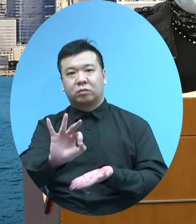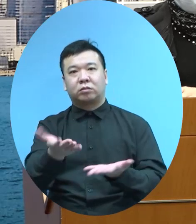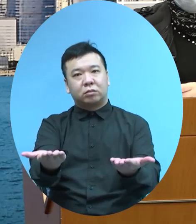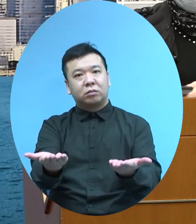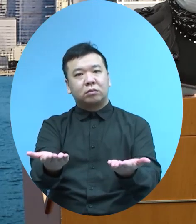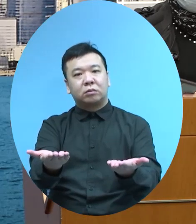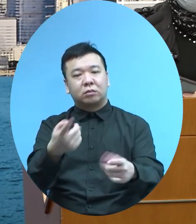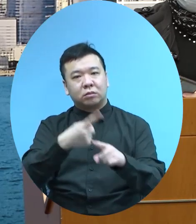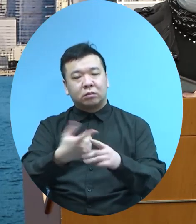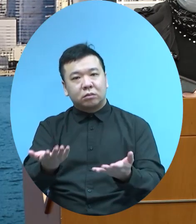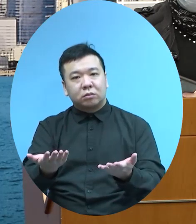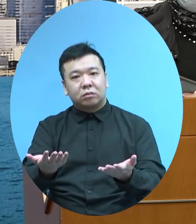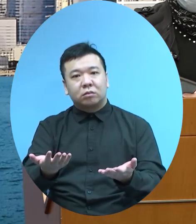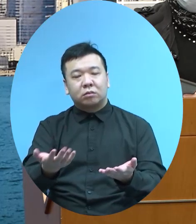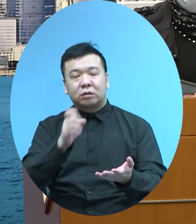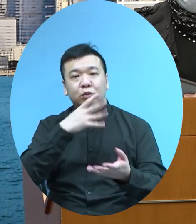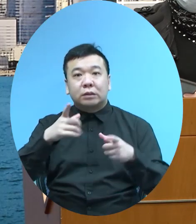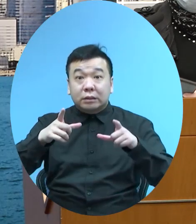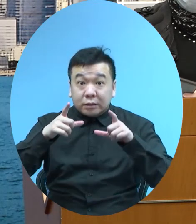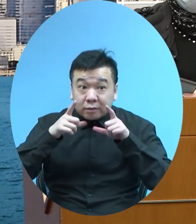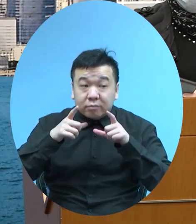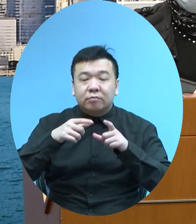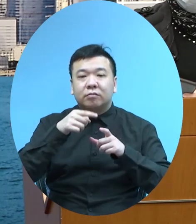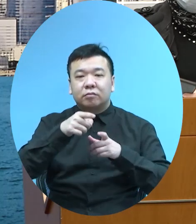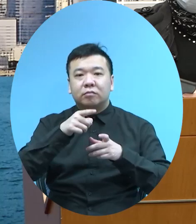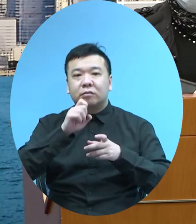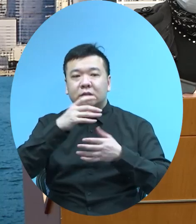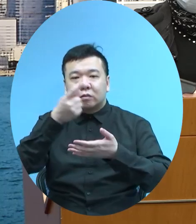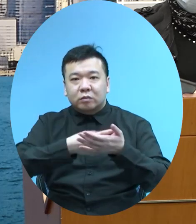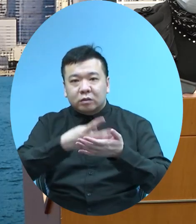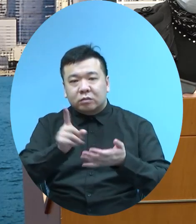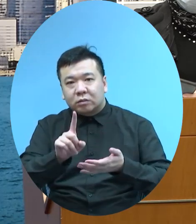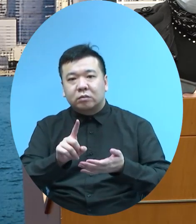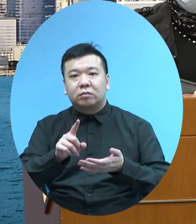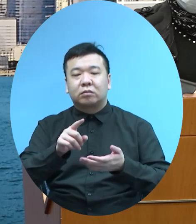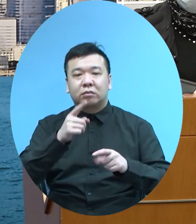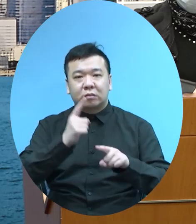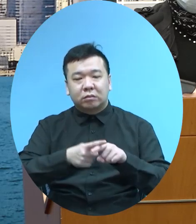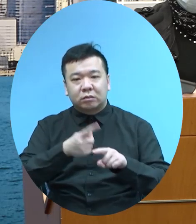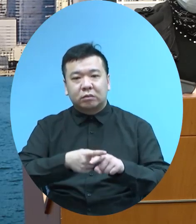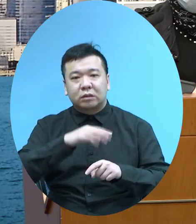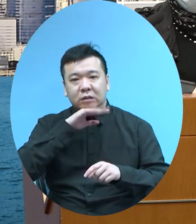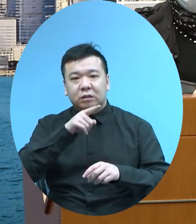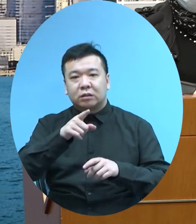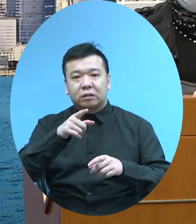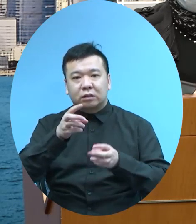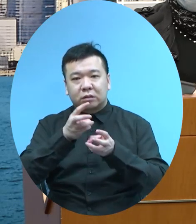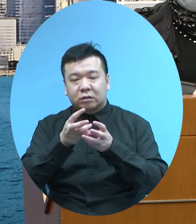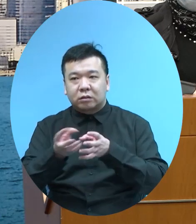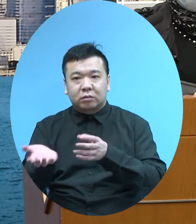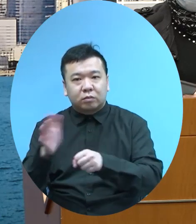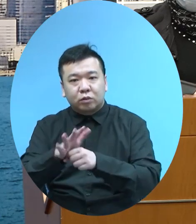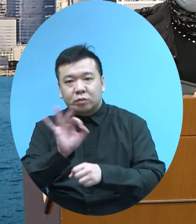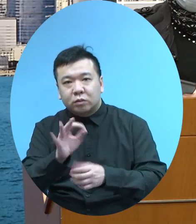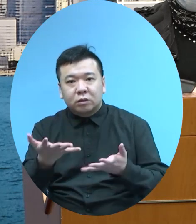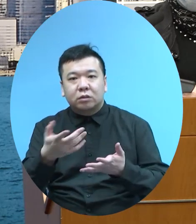法究竟會點樣，淨係會答有一個人事嘅機制程序。 咁你如果你依家真係冇咗任何補充嘅話，可唔